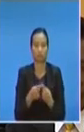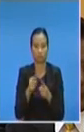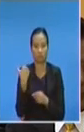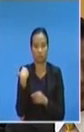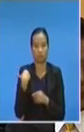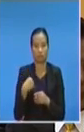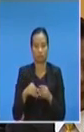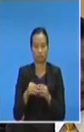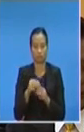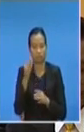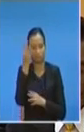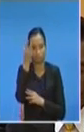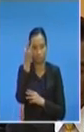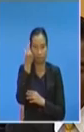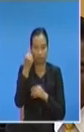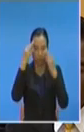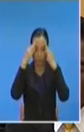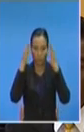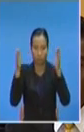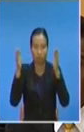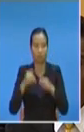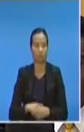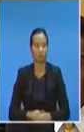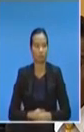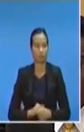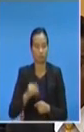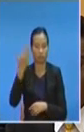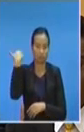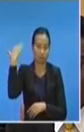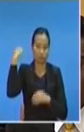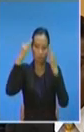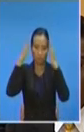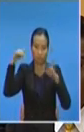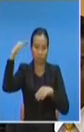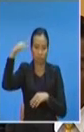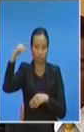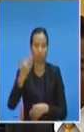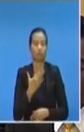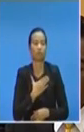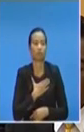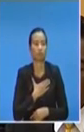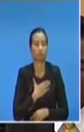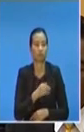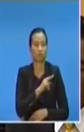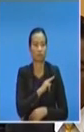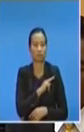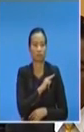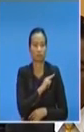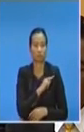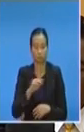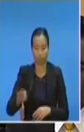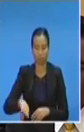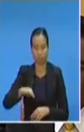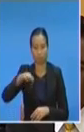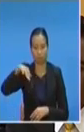ของดุลพินิจอาศัยประสบการณ์ที่ผ่านมานะครับซึ่งตัวผมเองนั้นก็เติบโตมาตั้งแต่ร้อย